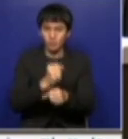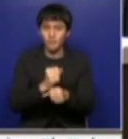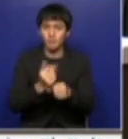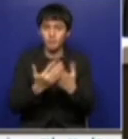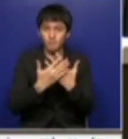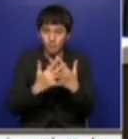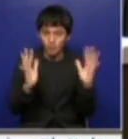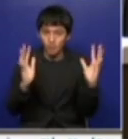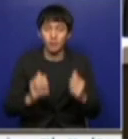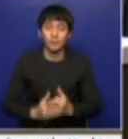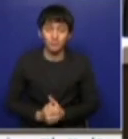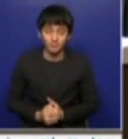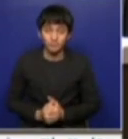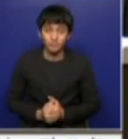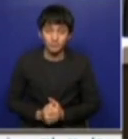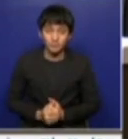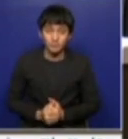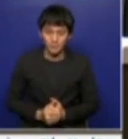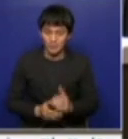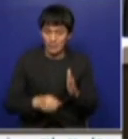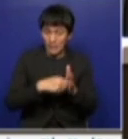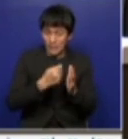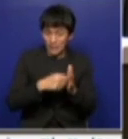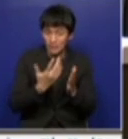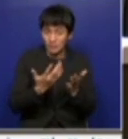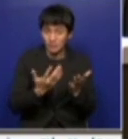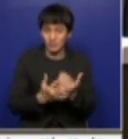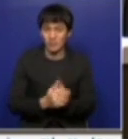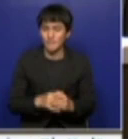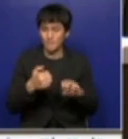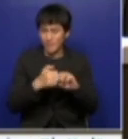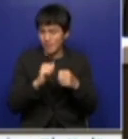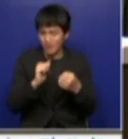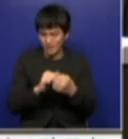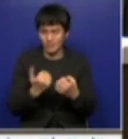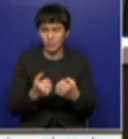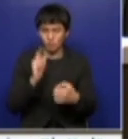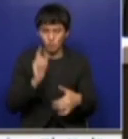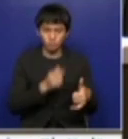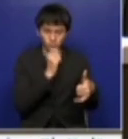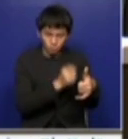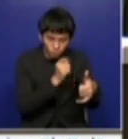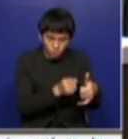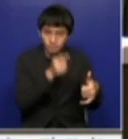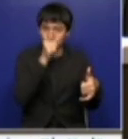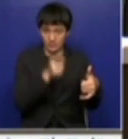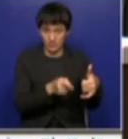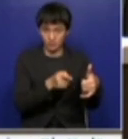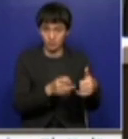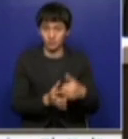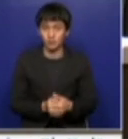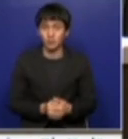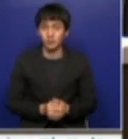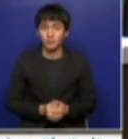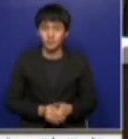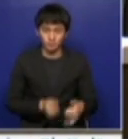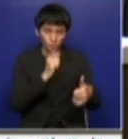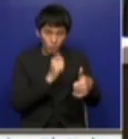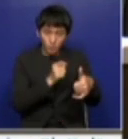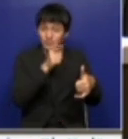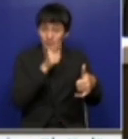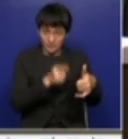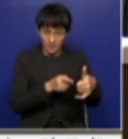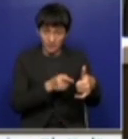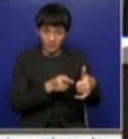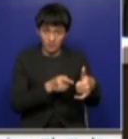เหตุการณ์ที่เกิดขึ้นทั้งหลายต้องโกงต้องมีการสอบข้อเท็จจริงและก็มีการสอบข้อเท็จจริงครับโดยเฉพาะ